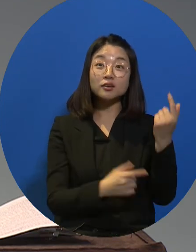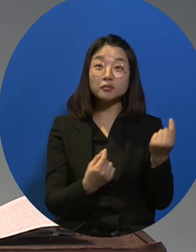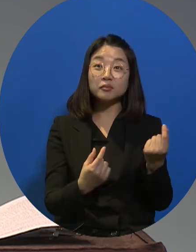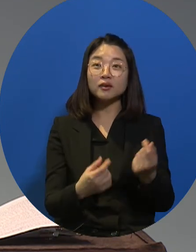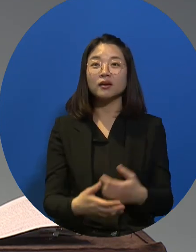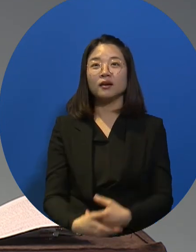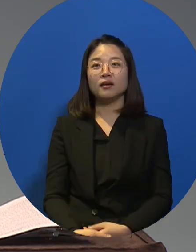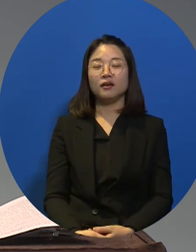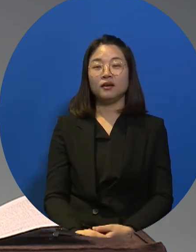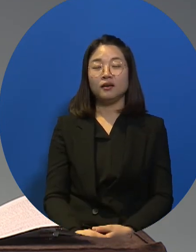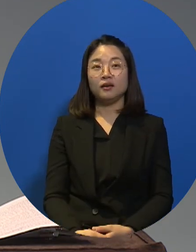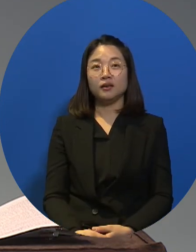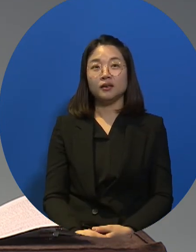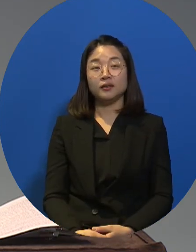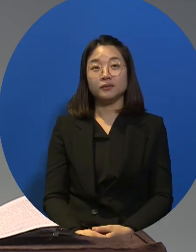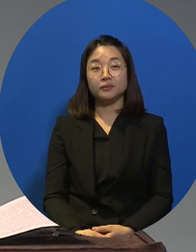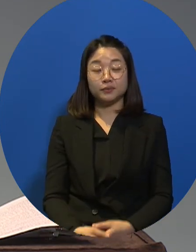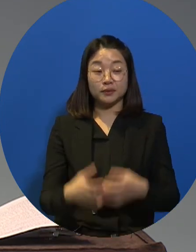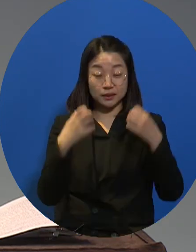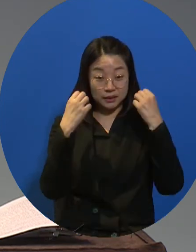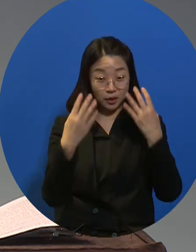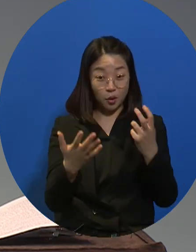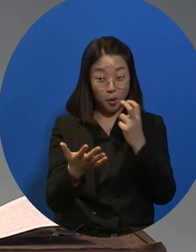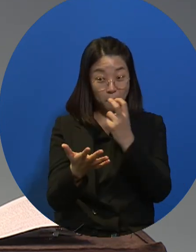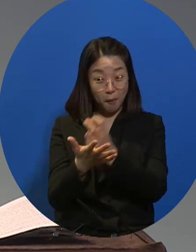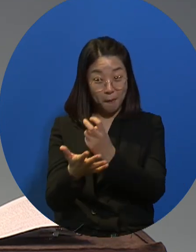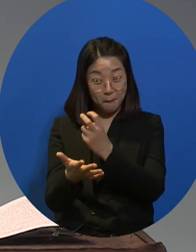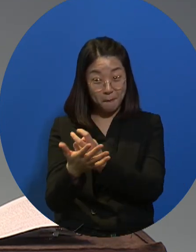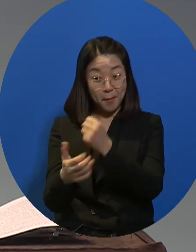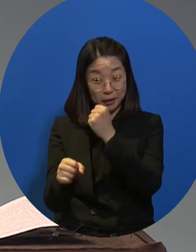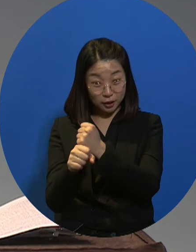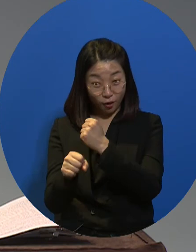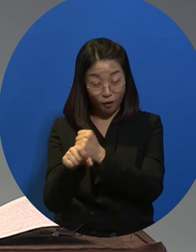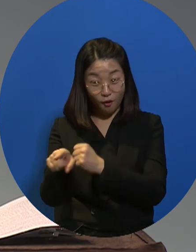주셨던 새로 뭐 제정되는 장애인 권리